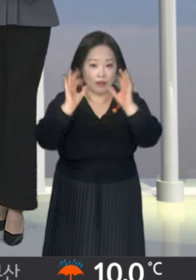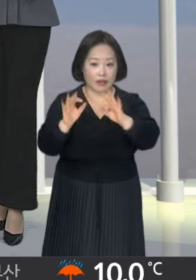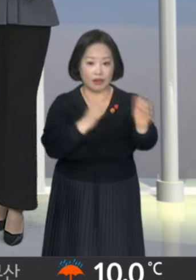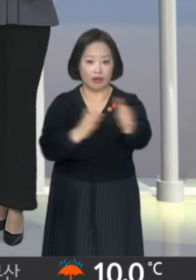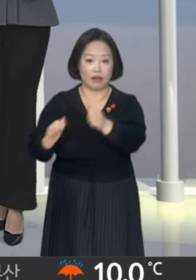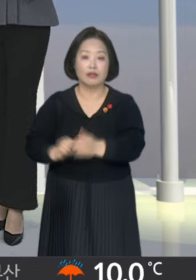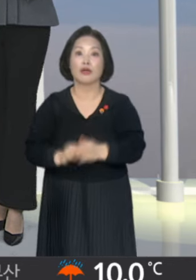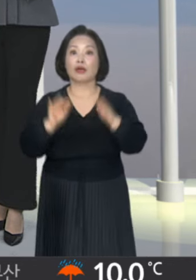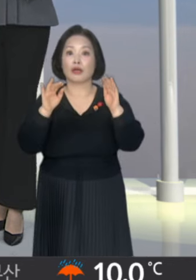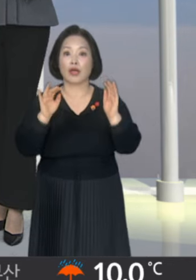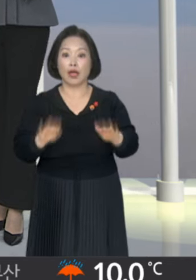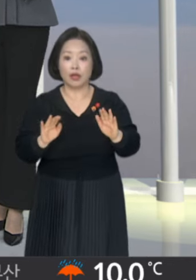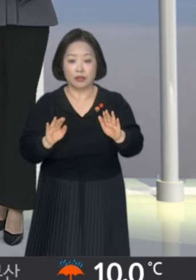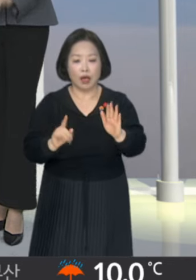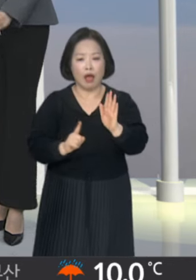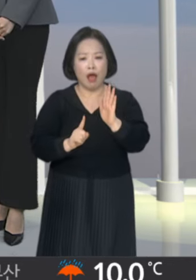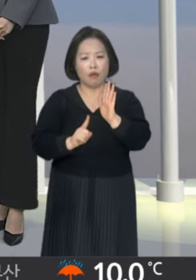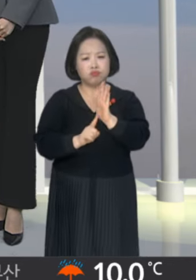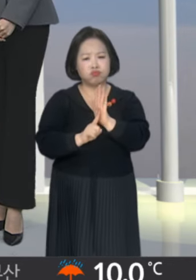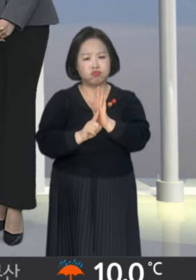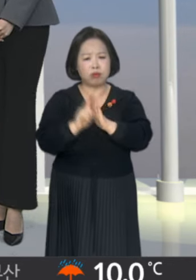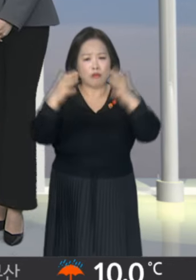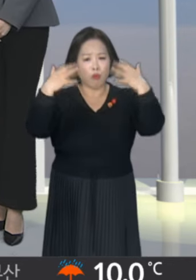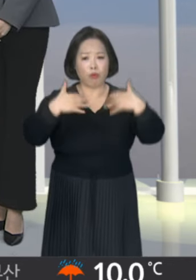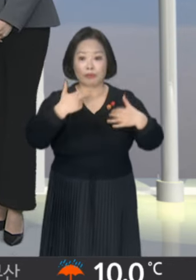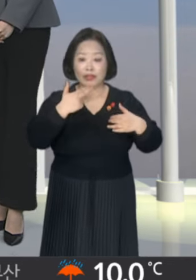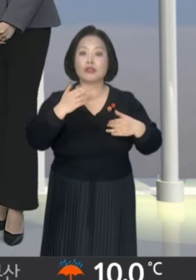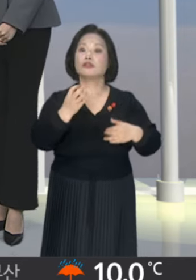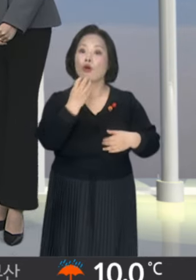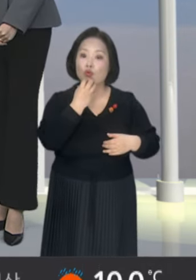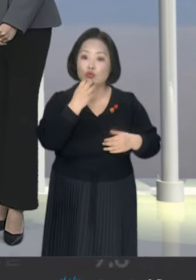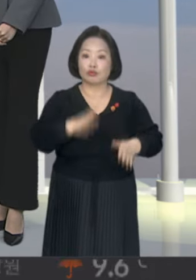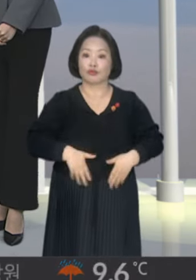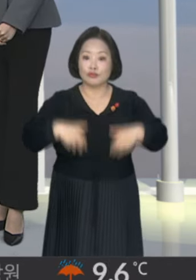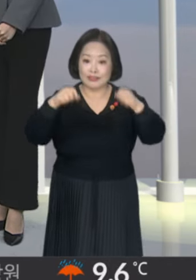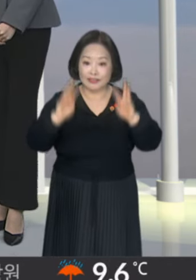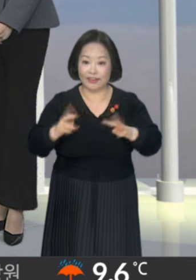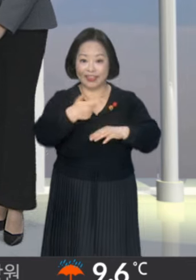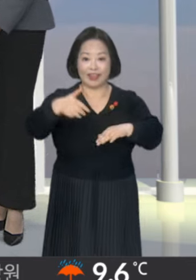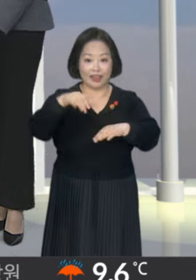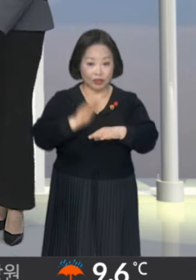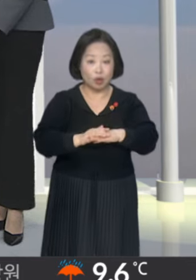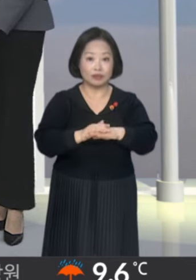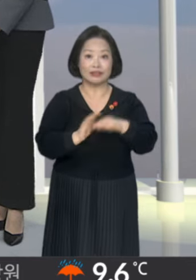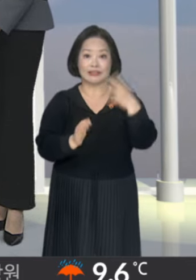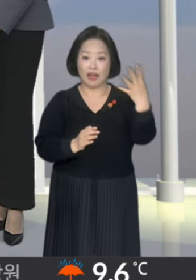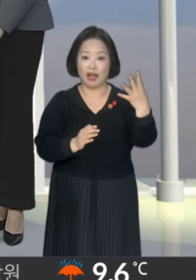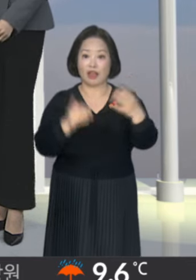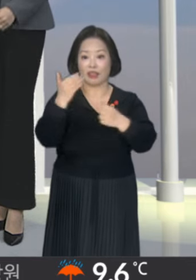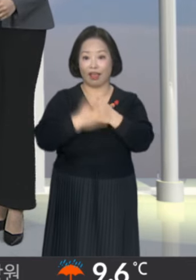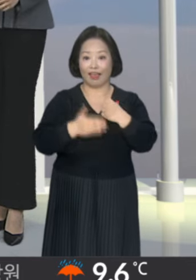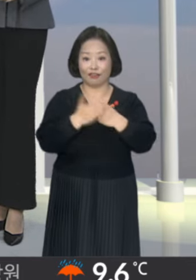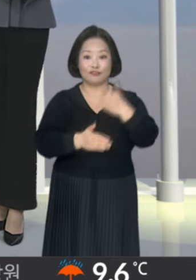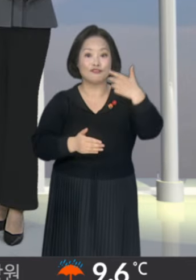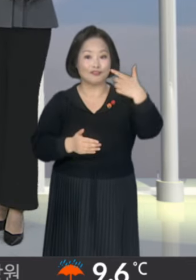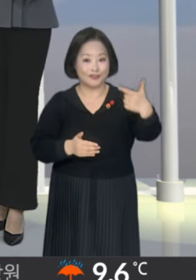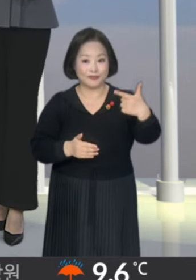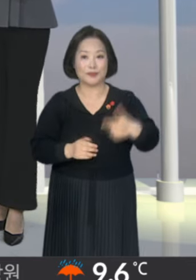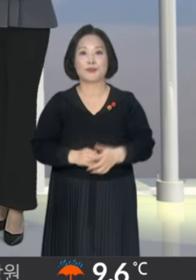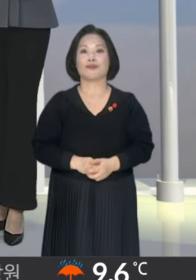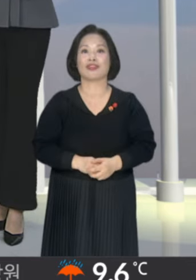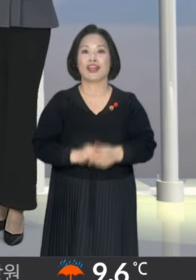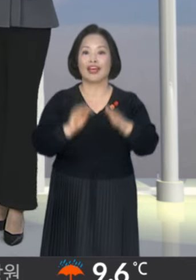한편 고온은 한풀 꺾었습니다. 내일 아침에 서울과 춘천, 대전이 4도, 대구가 6도에서 시작을